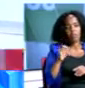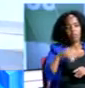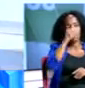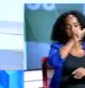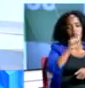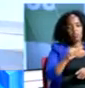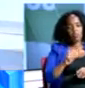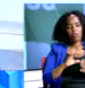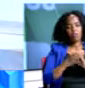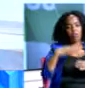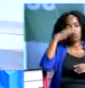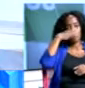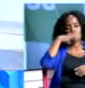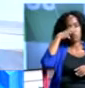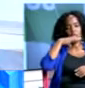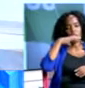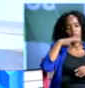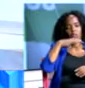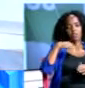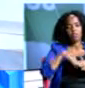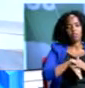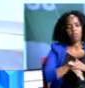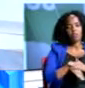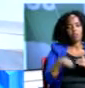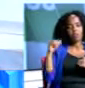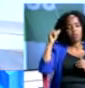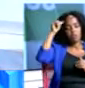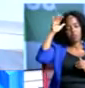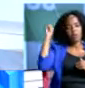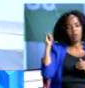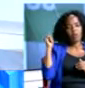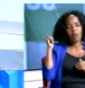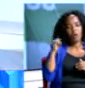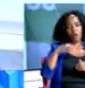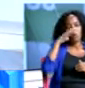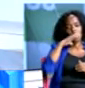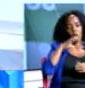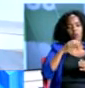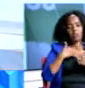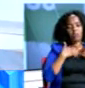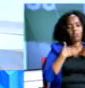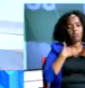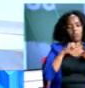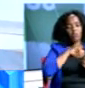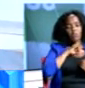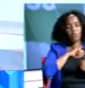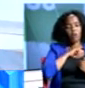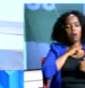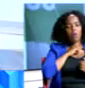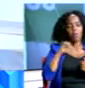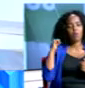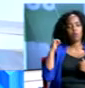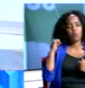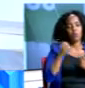yeroo ammaa gana ho'iinsa keessa jira. Biyyoonni biraa qorra keessa jiru. Koronaa vaayirasiin qufaawwan bira wajjin waan wal